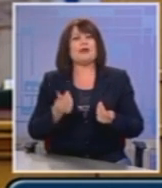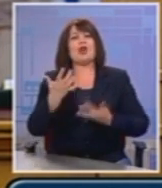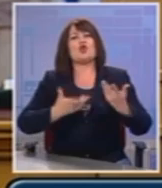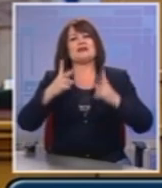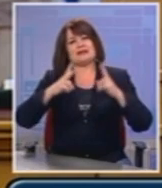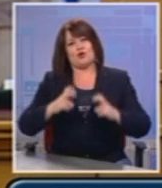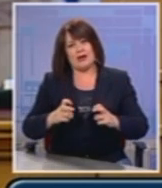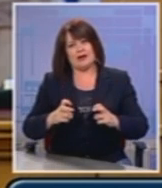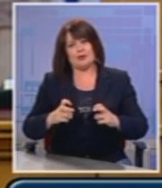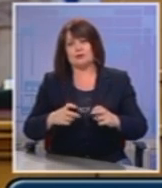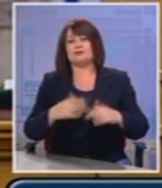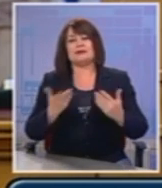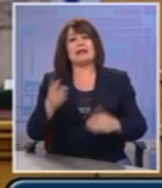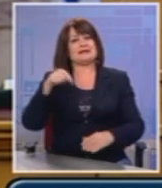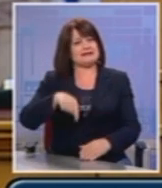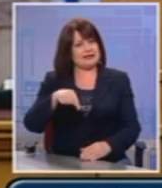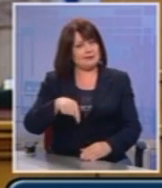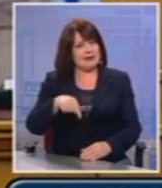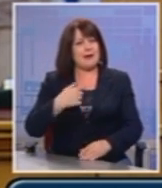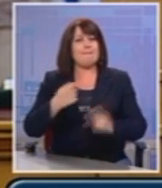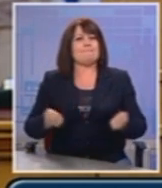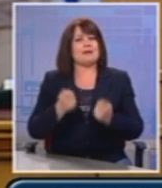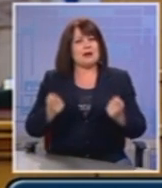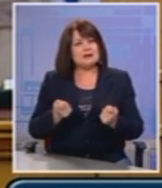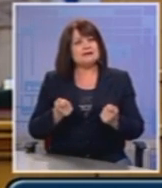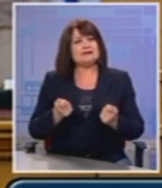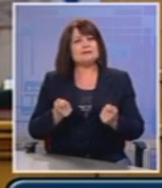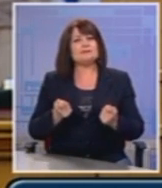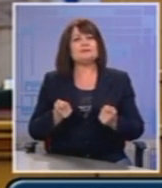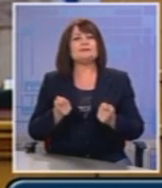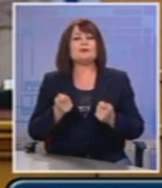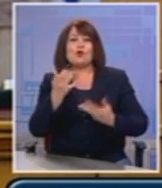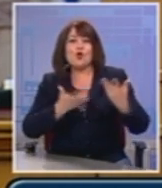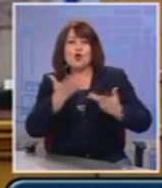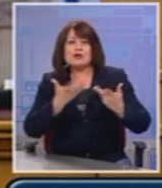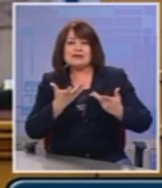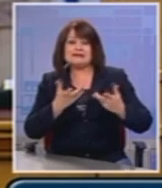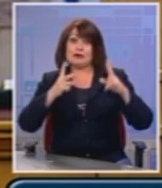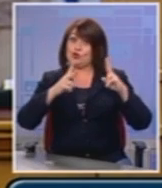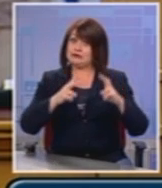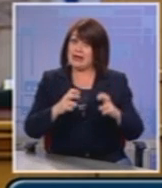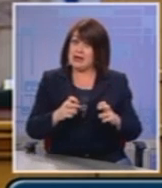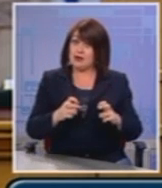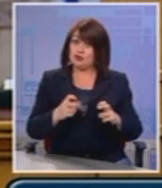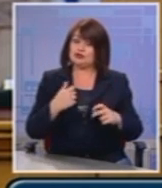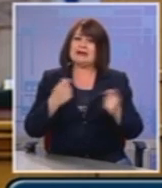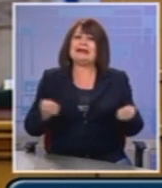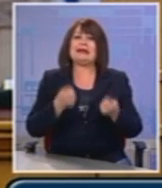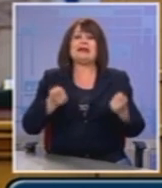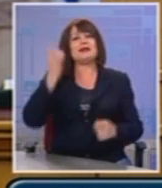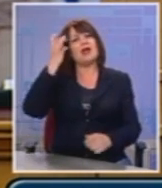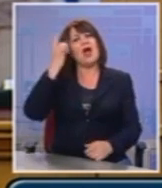ελέγχου και σήμερα στην πράξη ο λογιστικός αυτός έλεγχος γίνεται στην